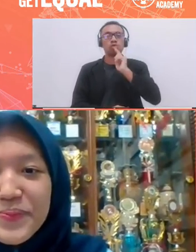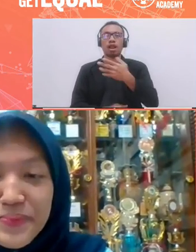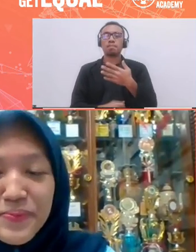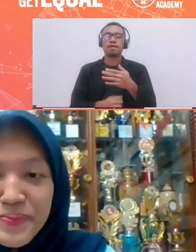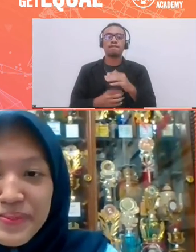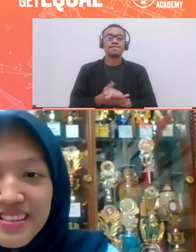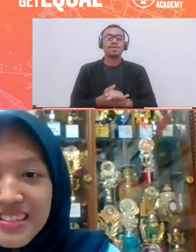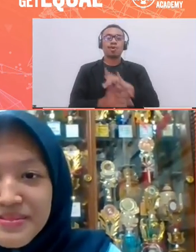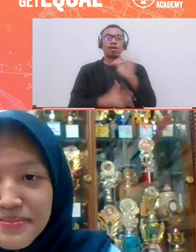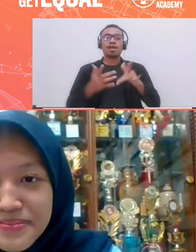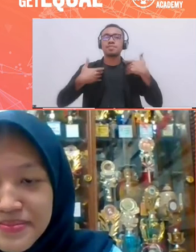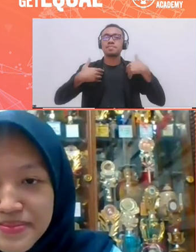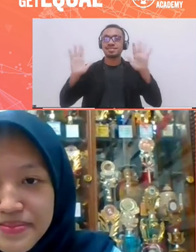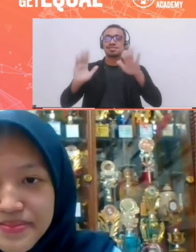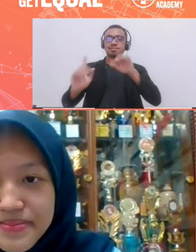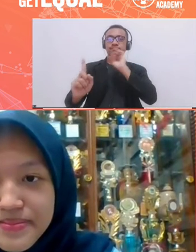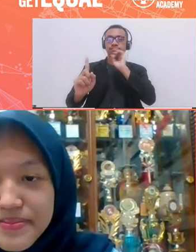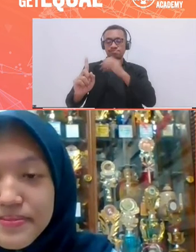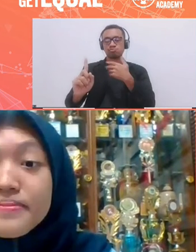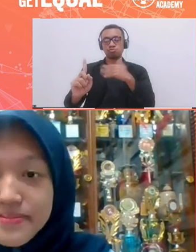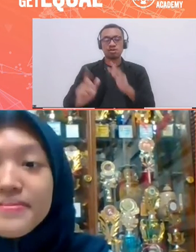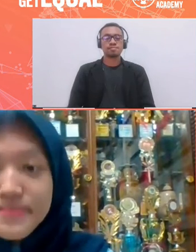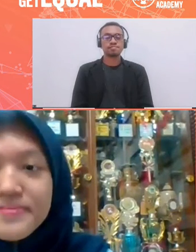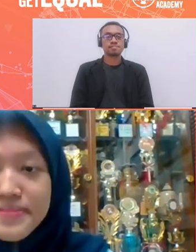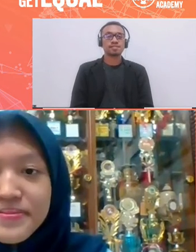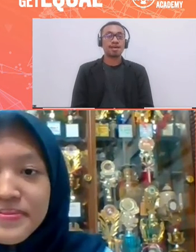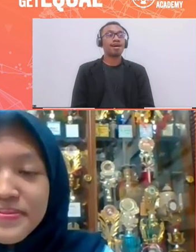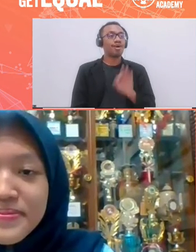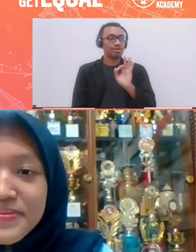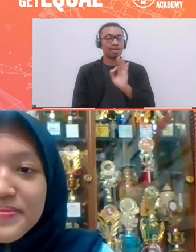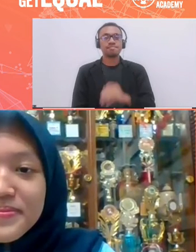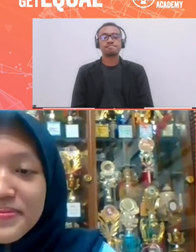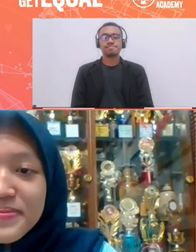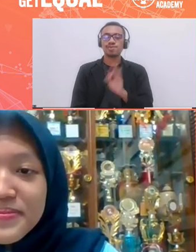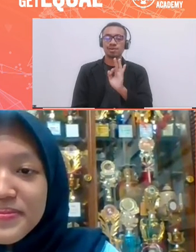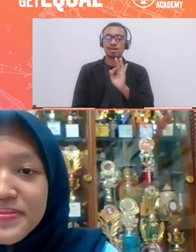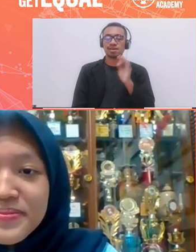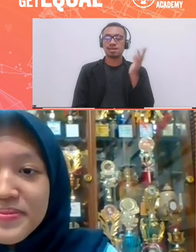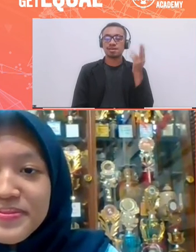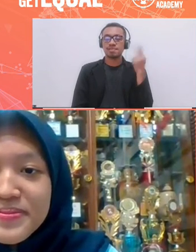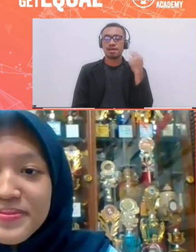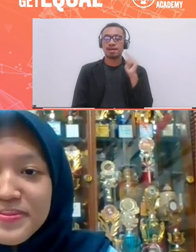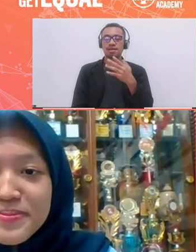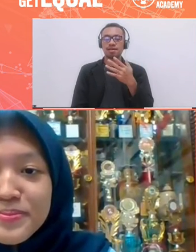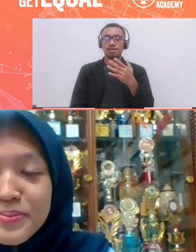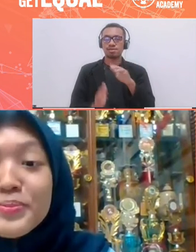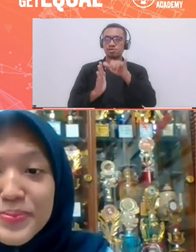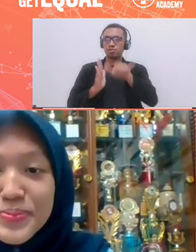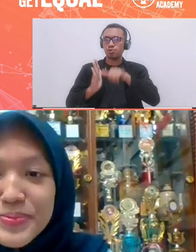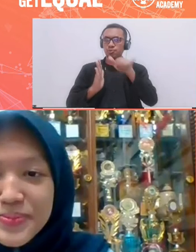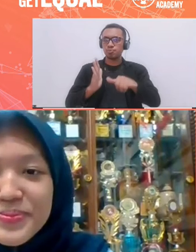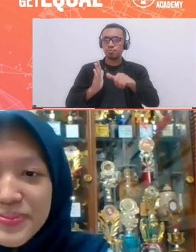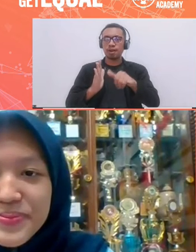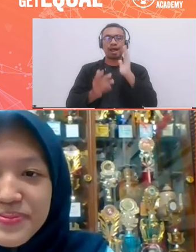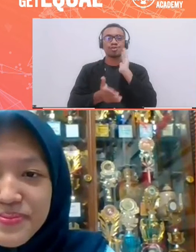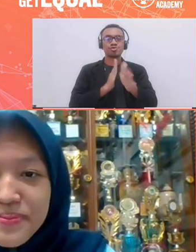Alfa, kemarin aku sempat ngecek juga tuh di YouTube-nya, karena YouTube-nya kan sempat diembargo, terus akhirnya di live langsung kita